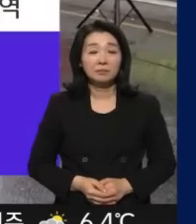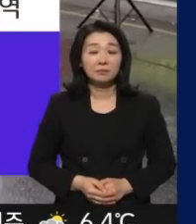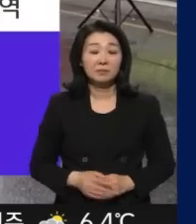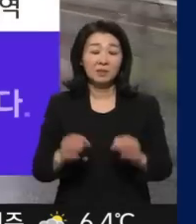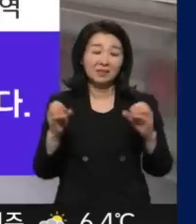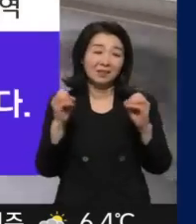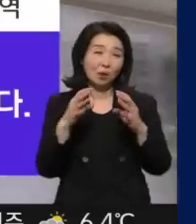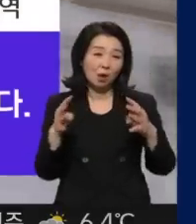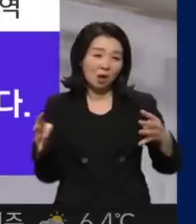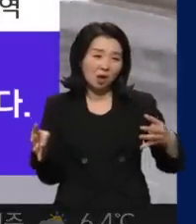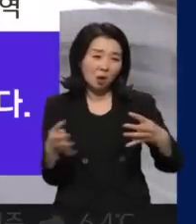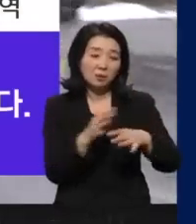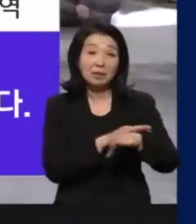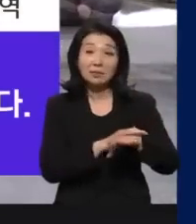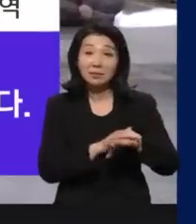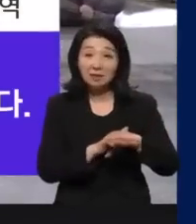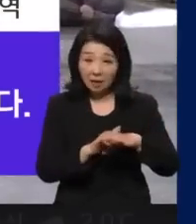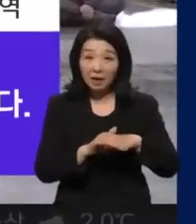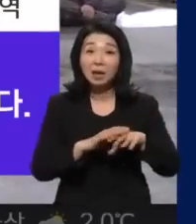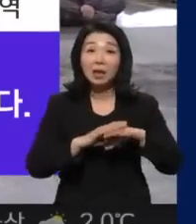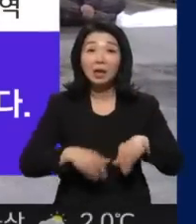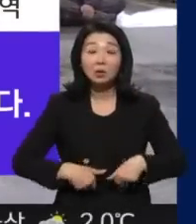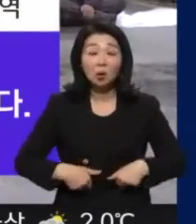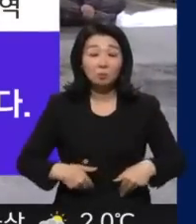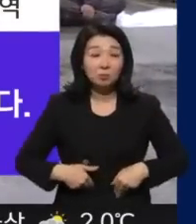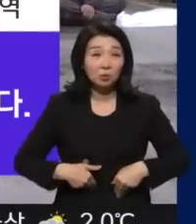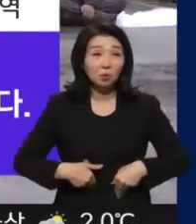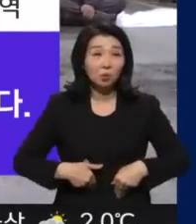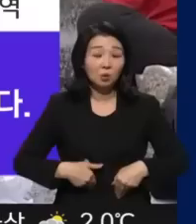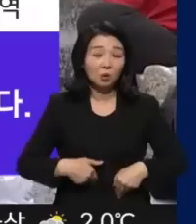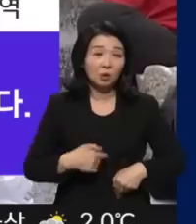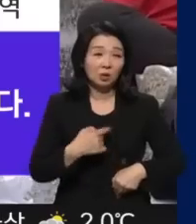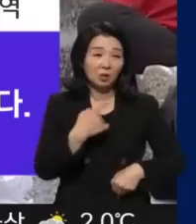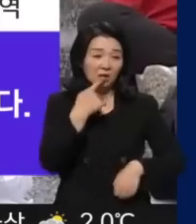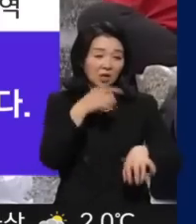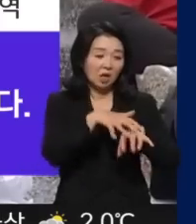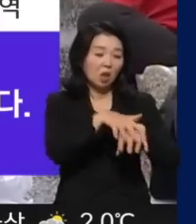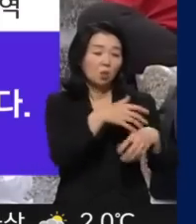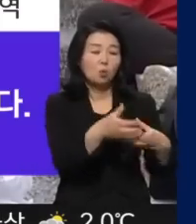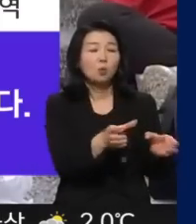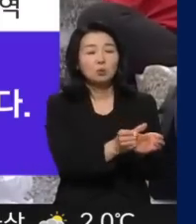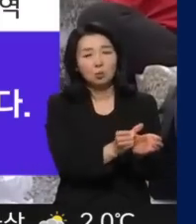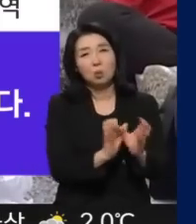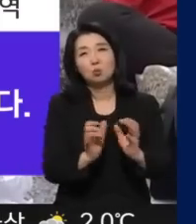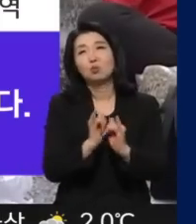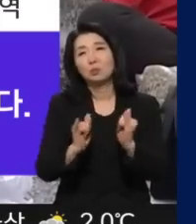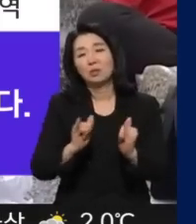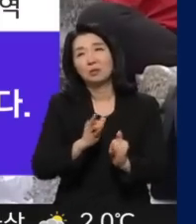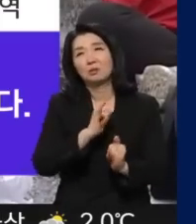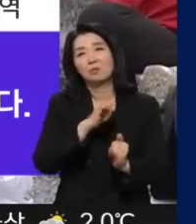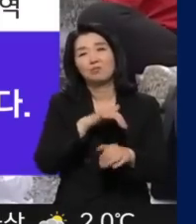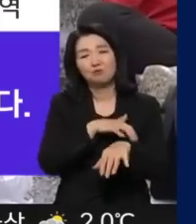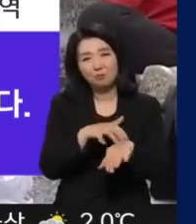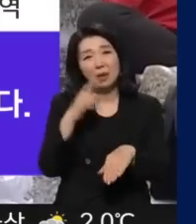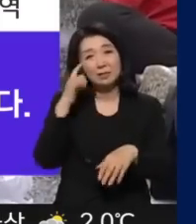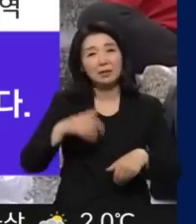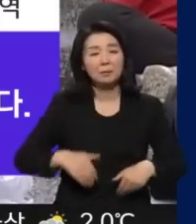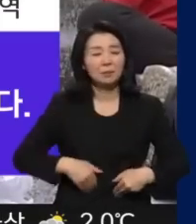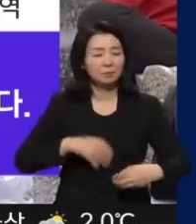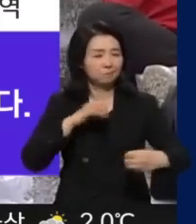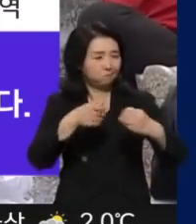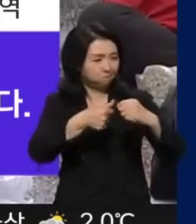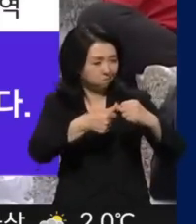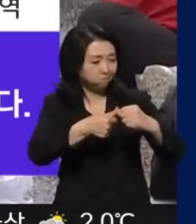대화와 협상으로 풀어야 합니다. 노조도 국민 불편 등 국민을 생각해야 합니다. 강 대 강은 안